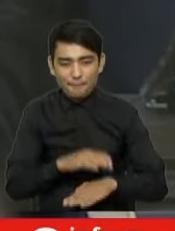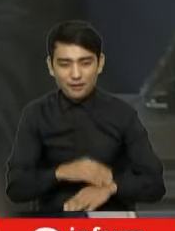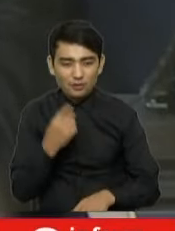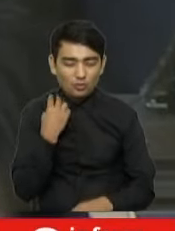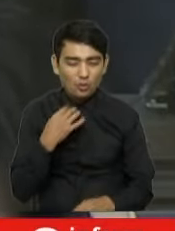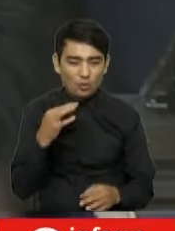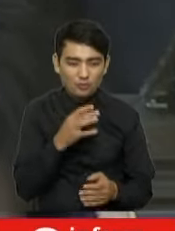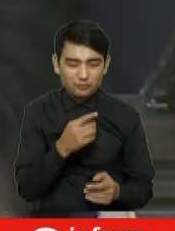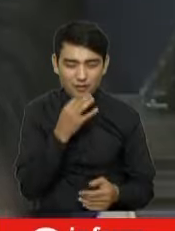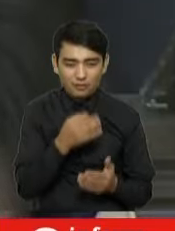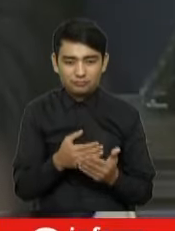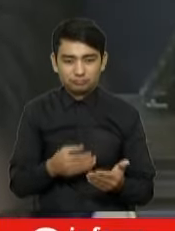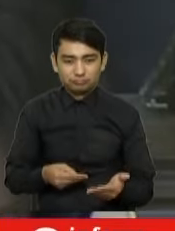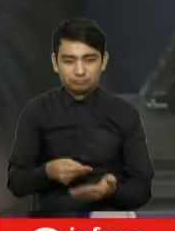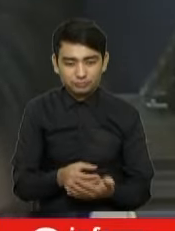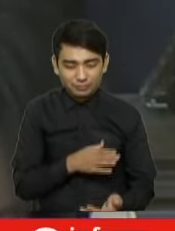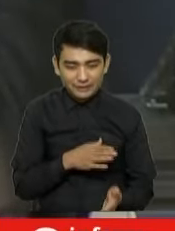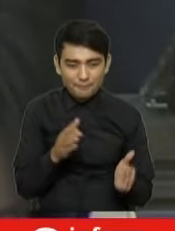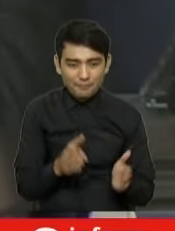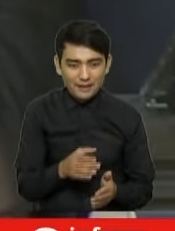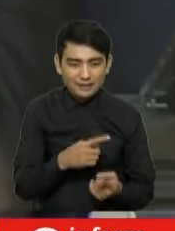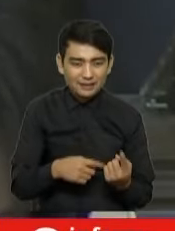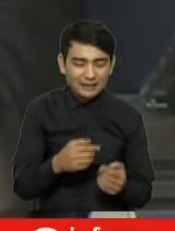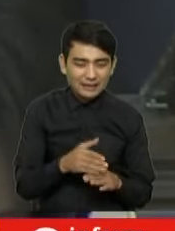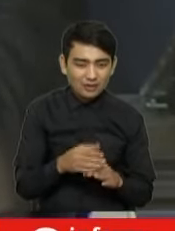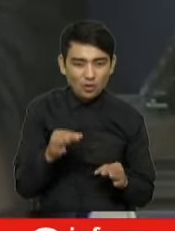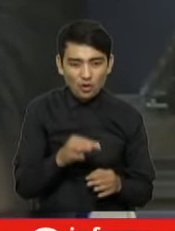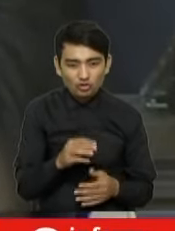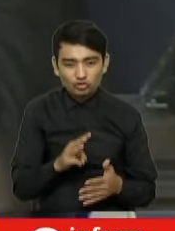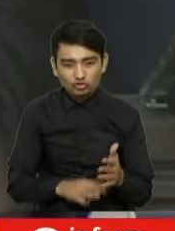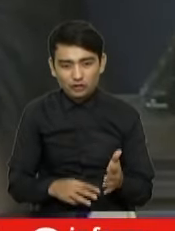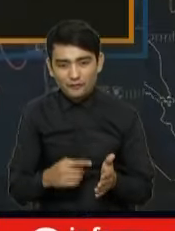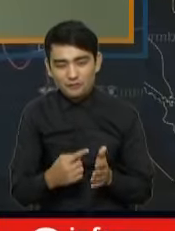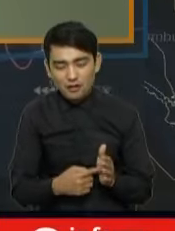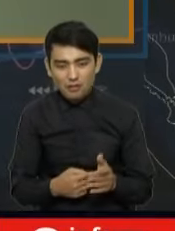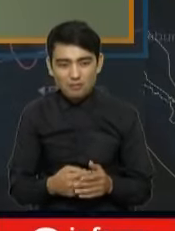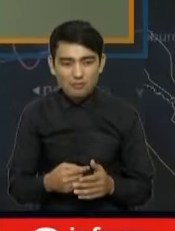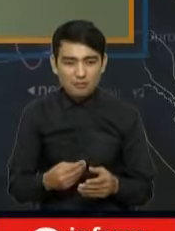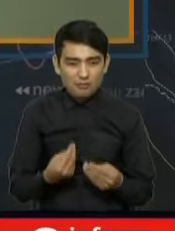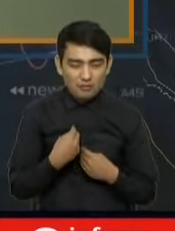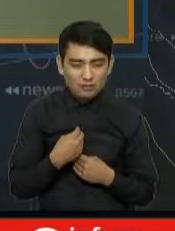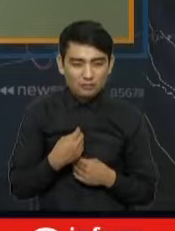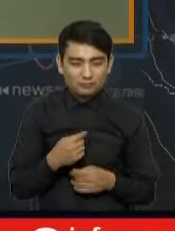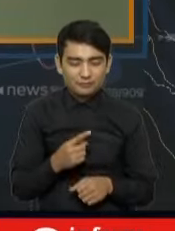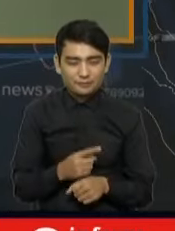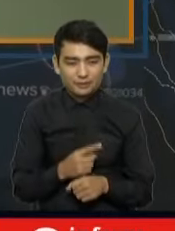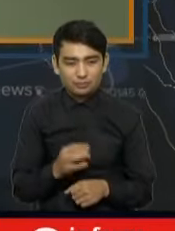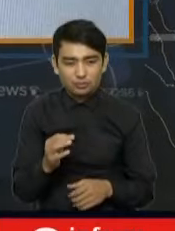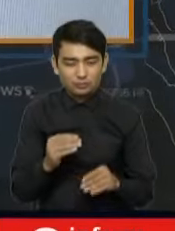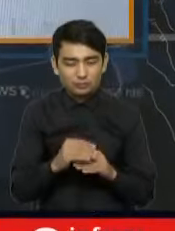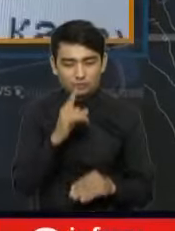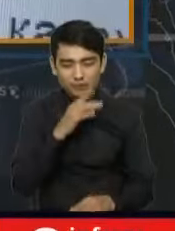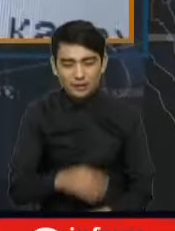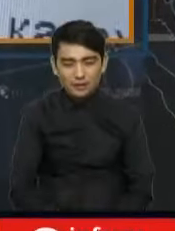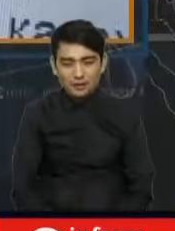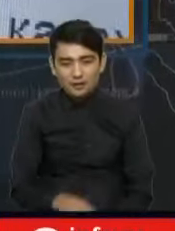қарыздарды мерзімінен бұрын өтеген үшін және шағын несиелер бойынша да айыбақы өндіруге тыйым салынады. Сондай-ақ агенттік жыл соңына дейін 1